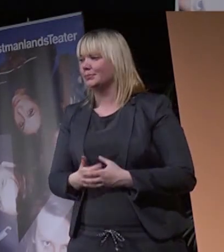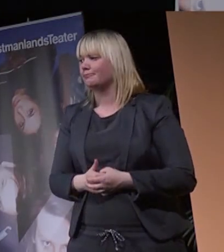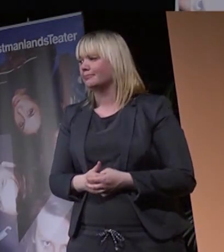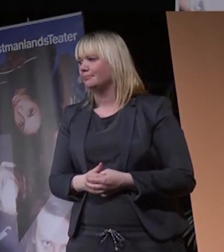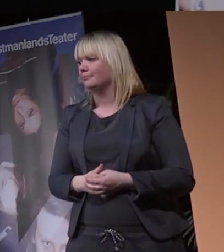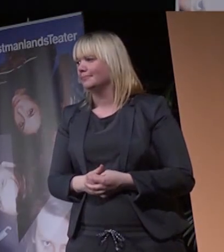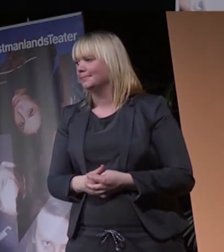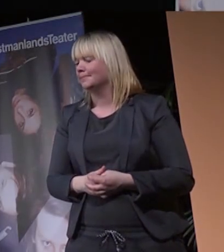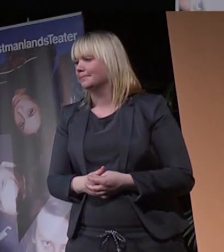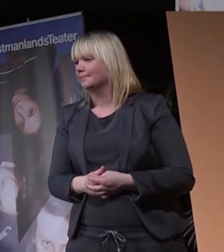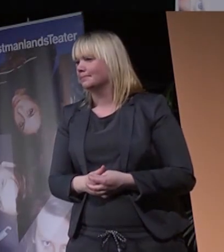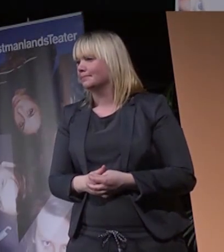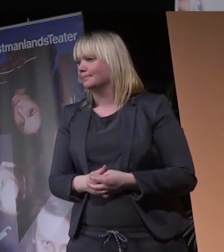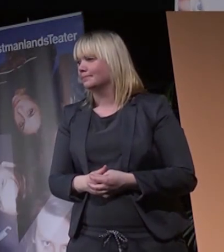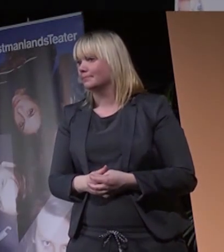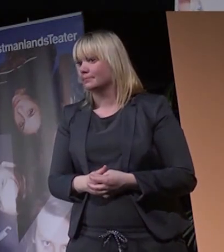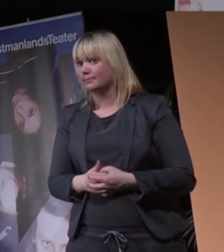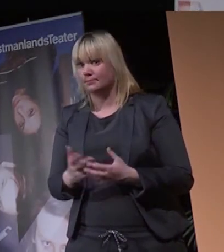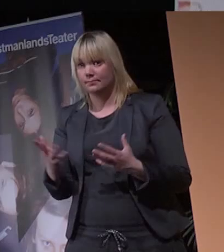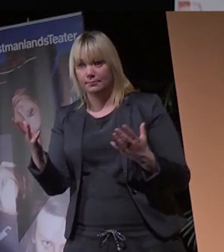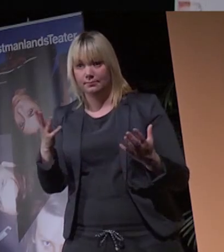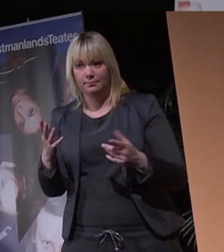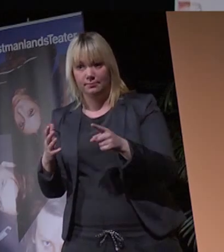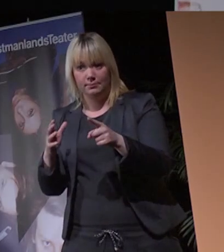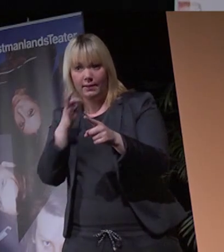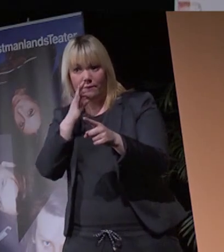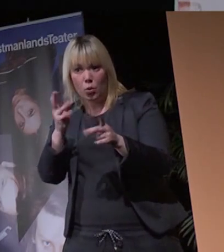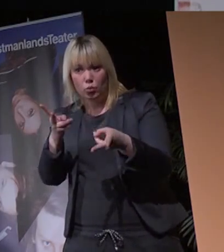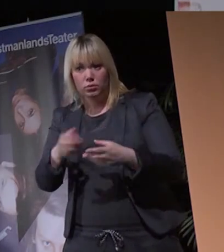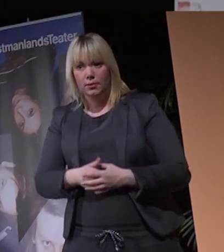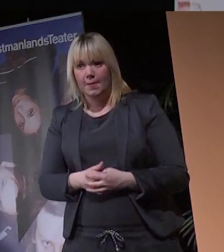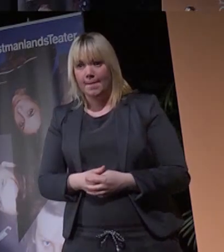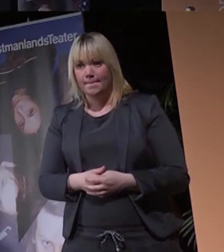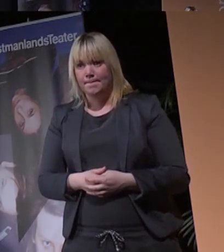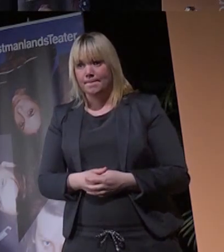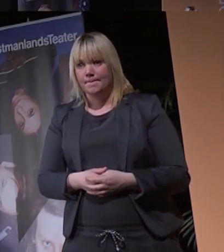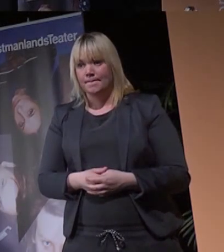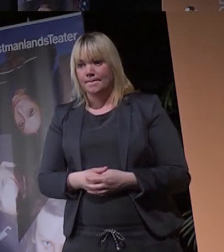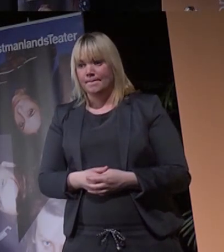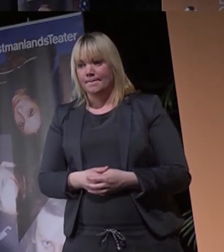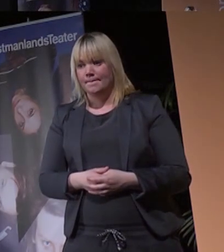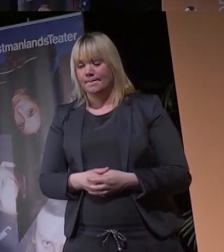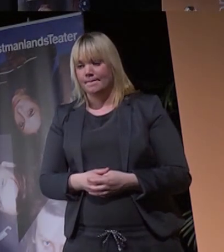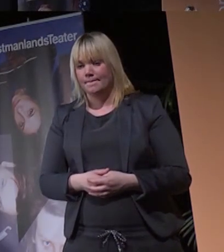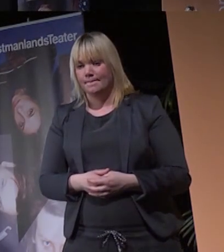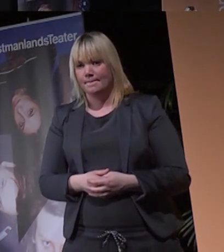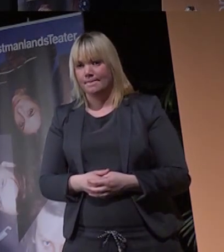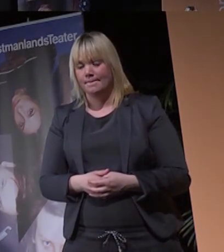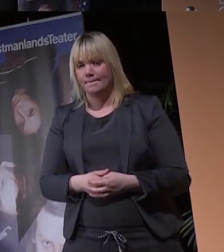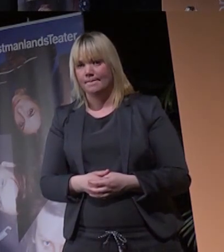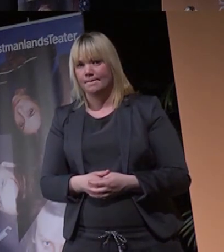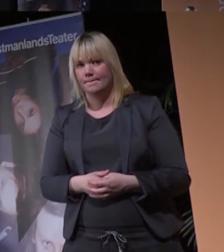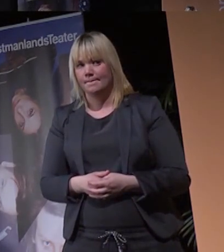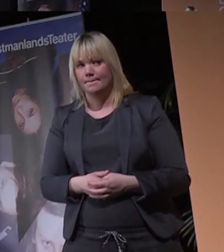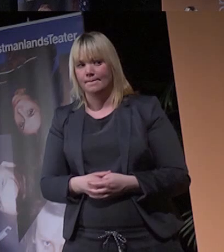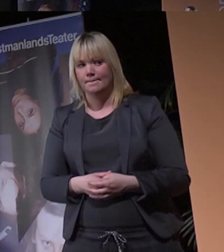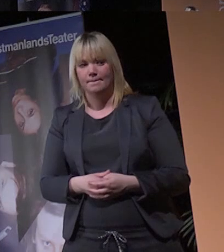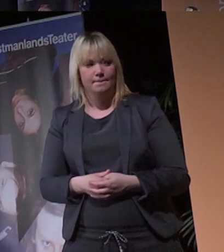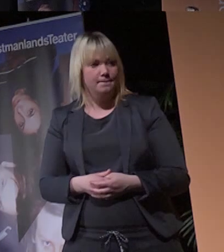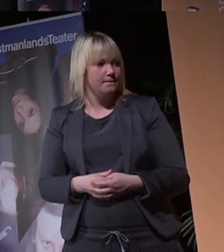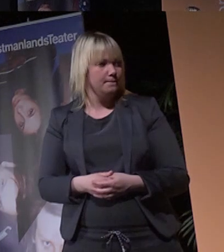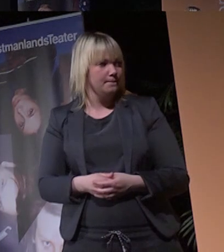passa på att säga att vi hoppas på att ni för en dialog om det och att vi kan diskutera huruvida man kan också ha någon form av nationellt ansvar för